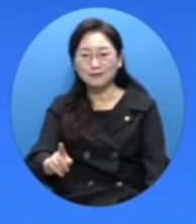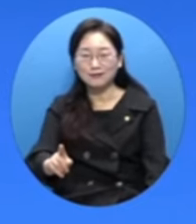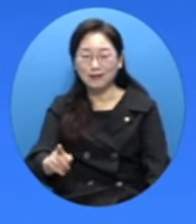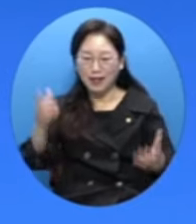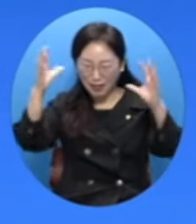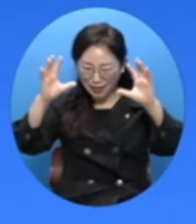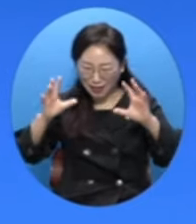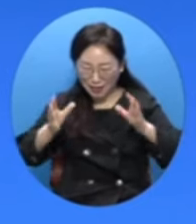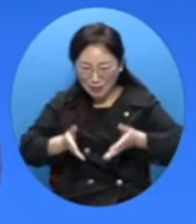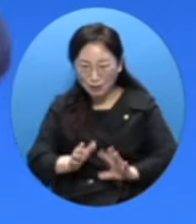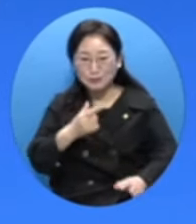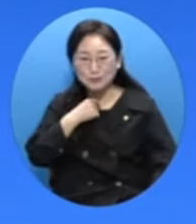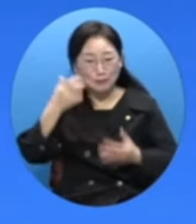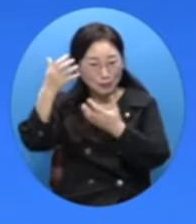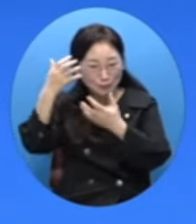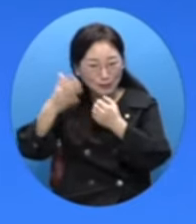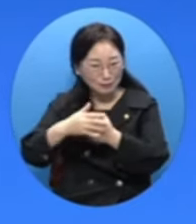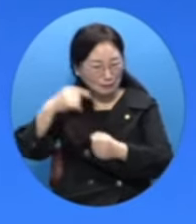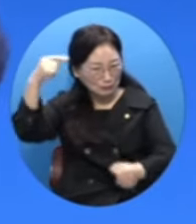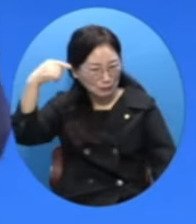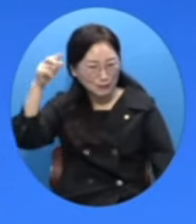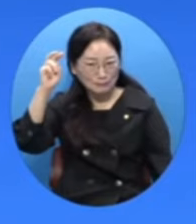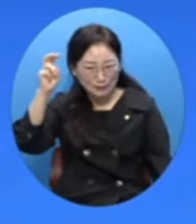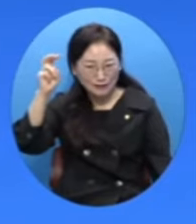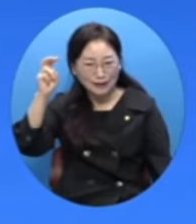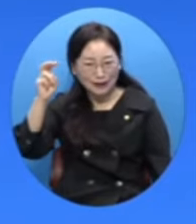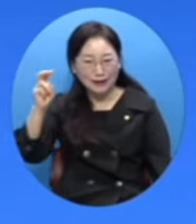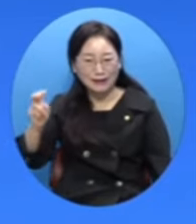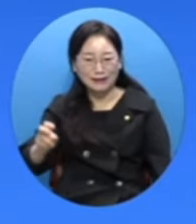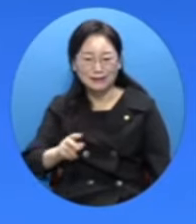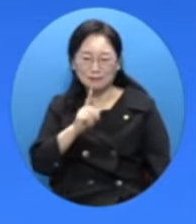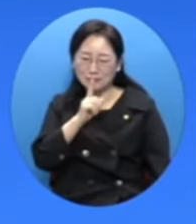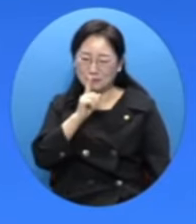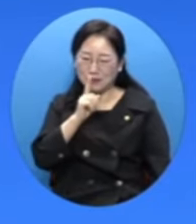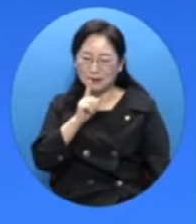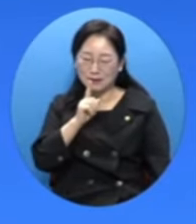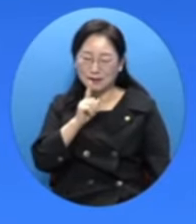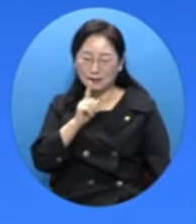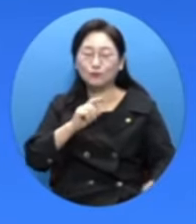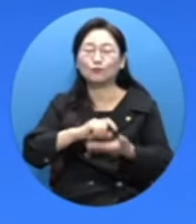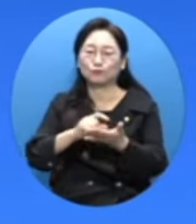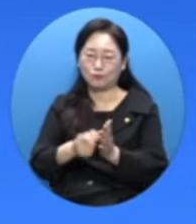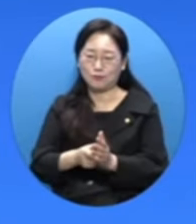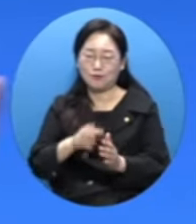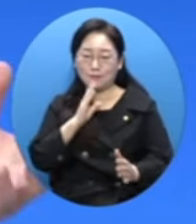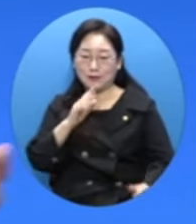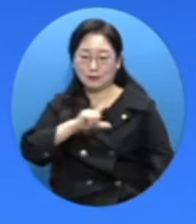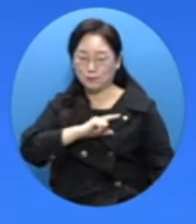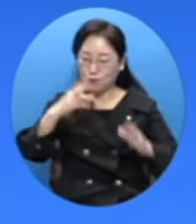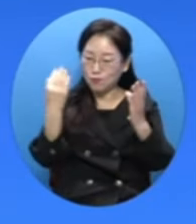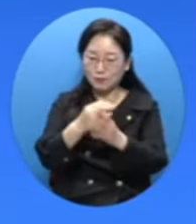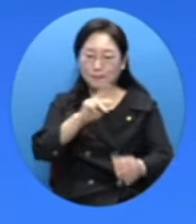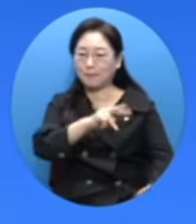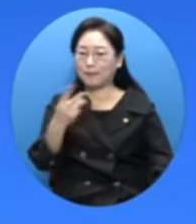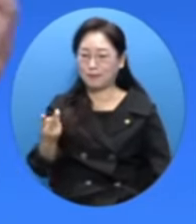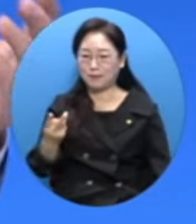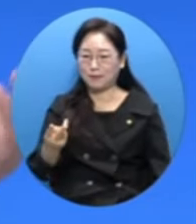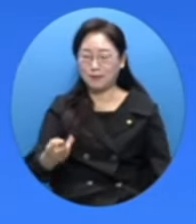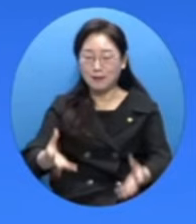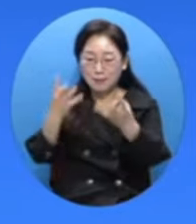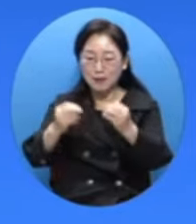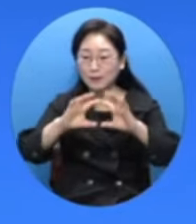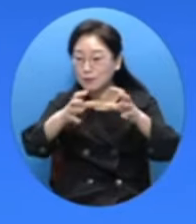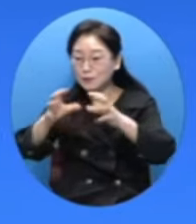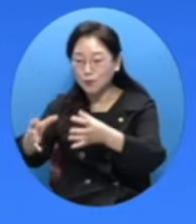갖고 싶어 하다 보니까 이제 완전히 좀 이렇게 됐나 보다고 얘기할 정도로 이름이 완전히 바뀌어버린 것입니다. 많은 민족의